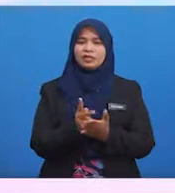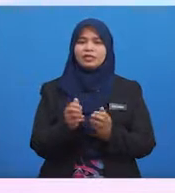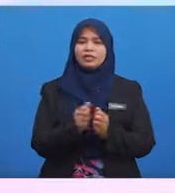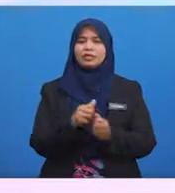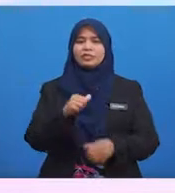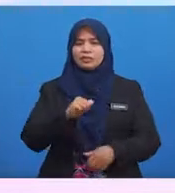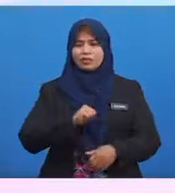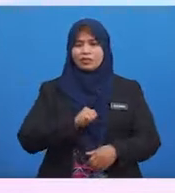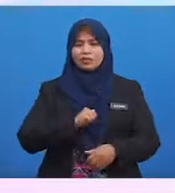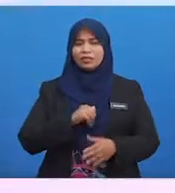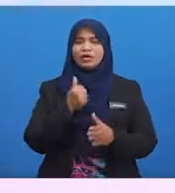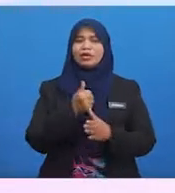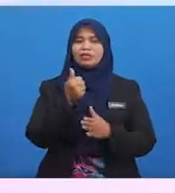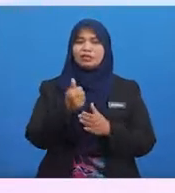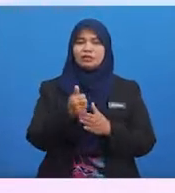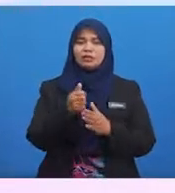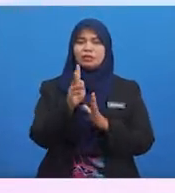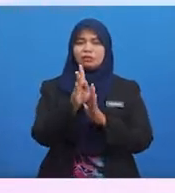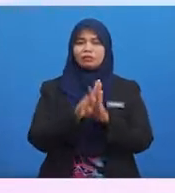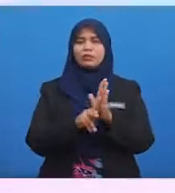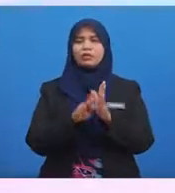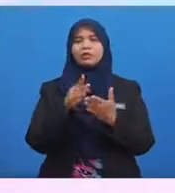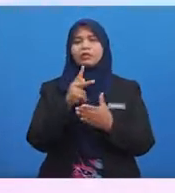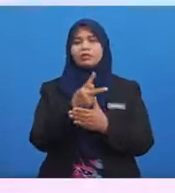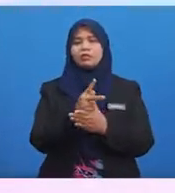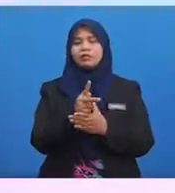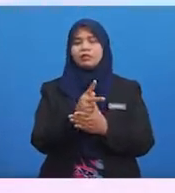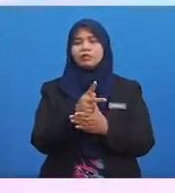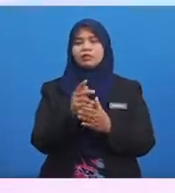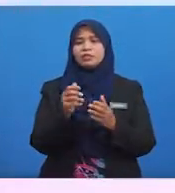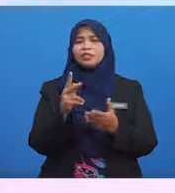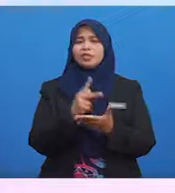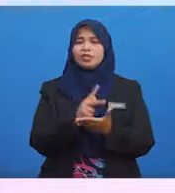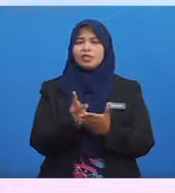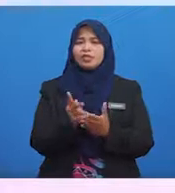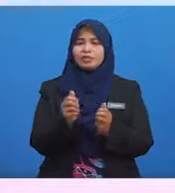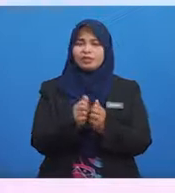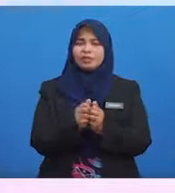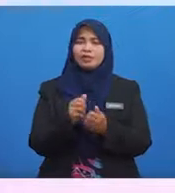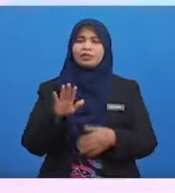sendiri atau berkongsi cake dengan adik